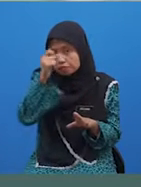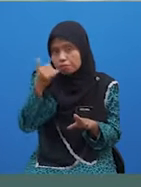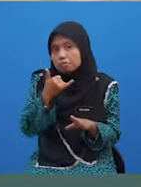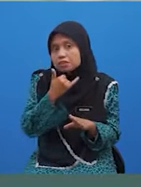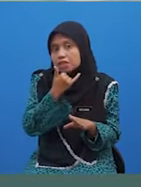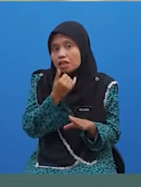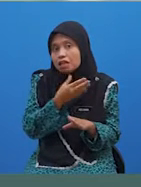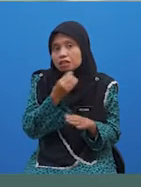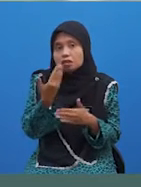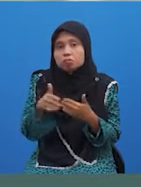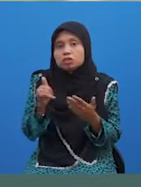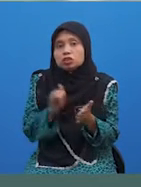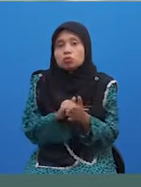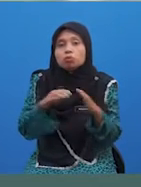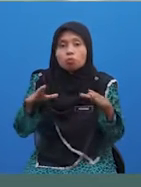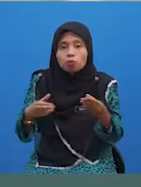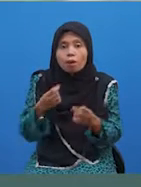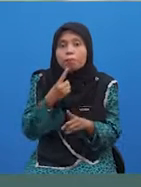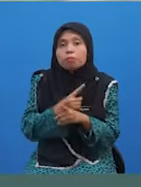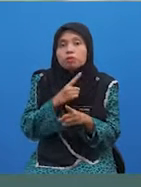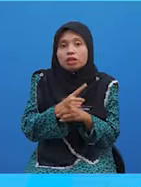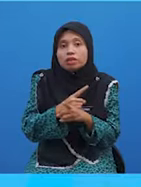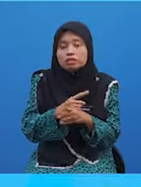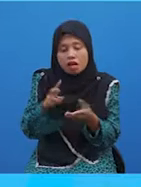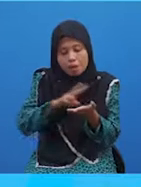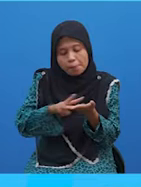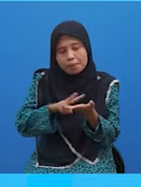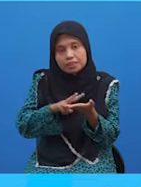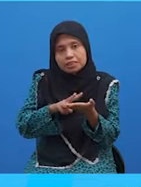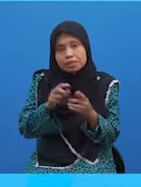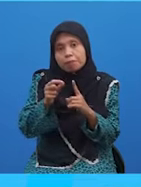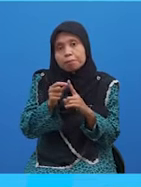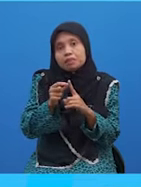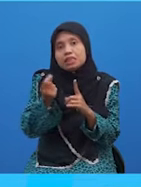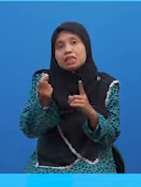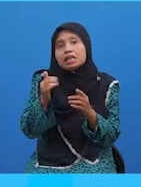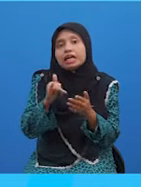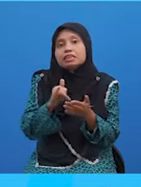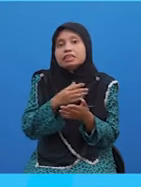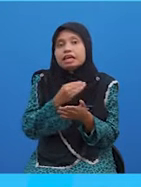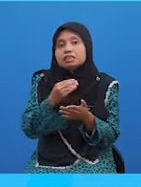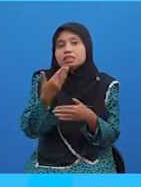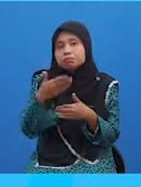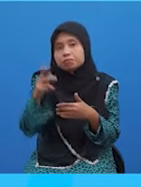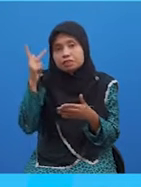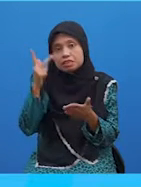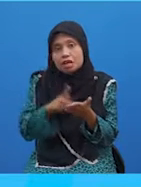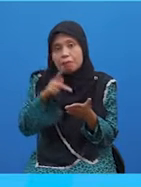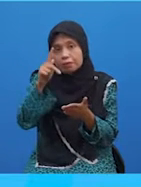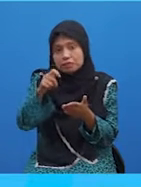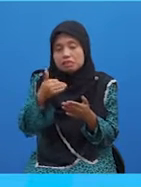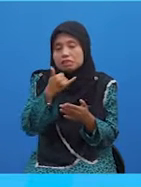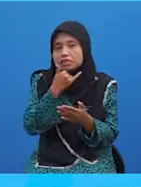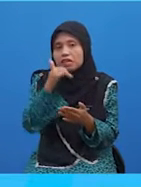kesalahan dan kemudian membuat pembetulan. Baca petikan ini dengan teliti dan kenal